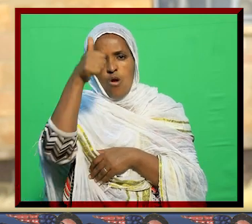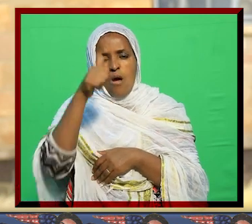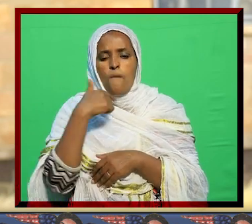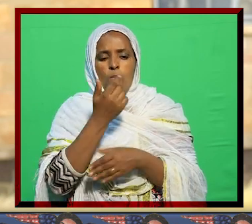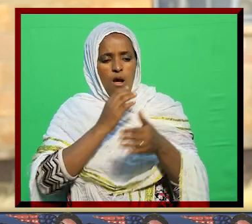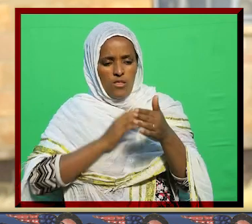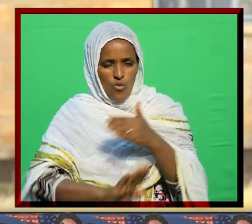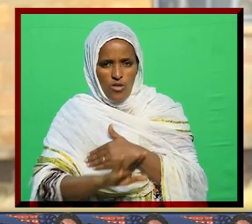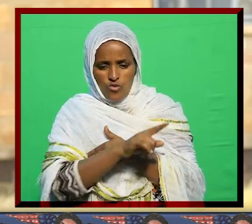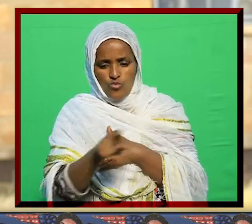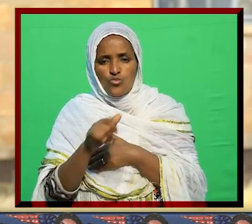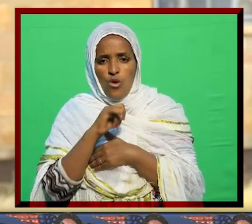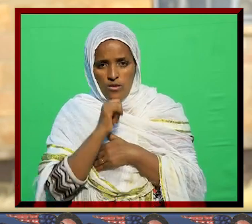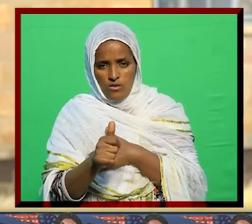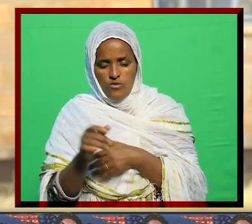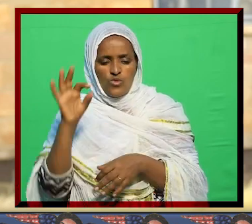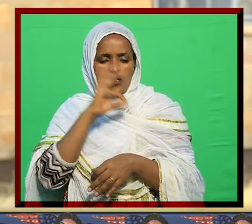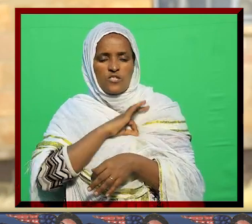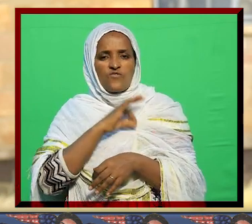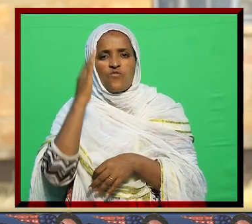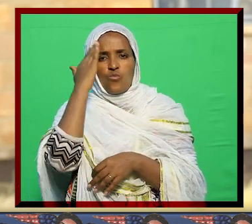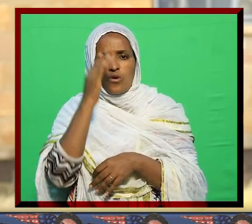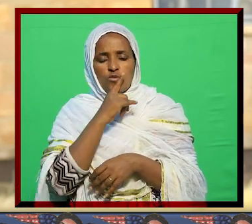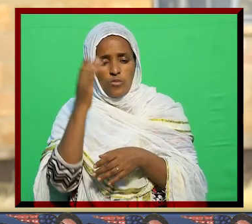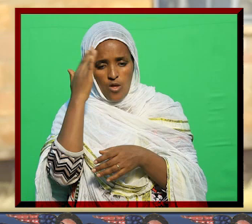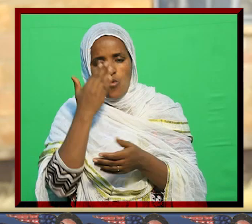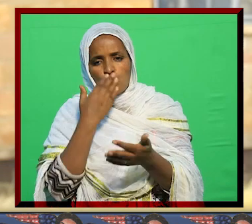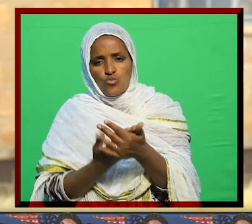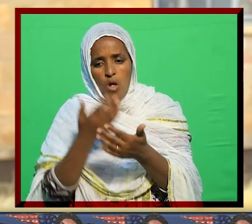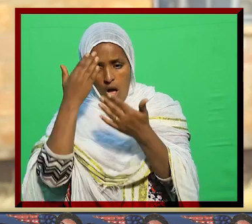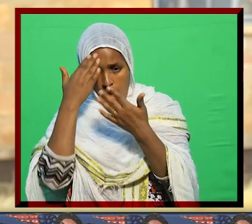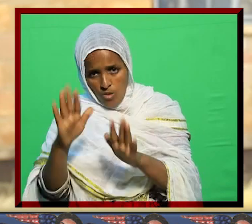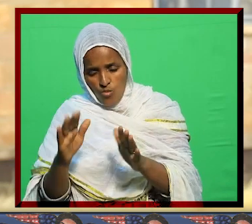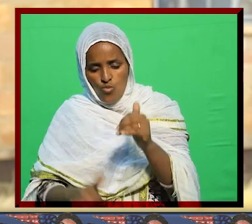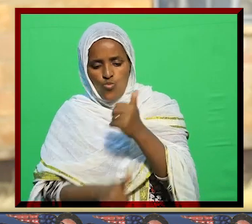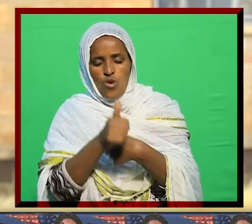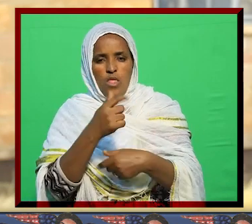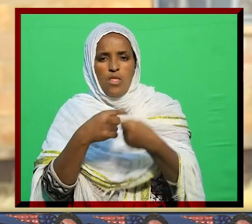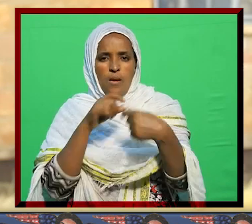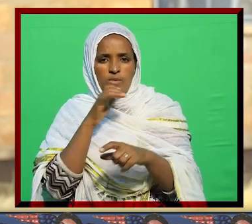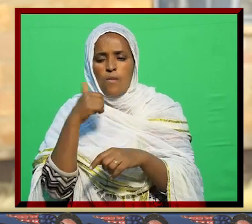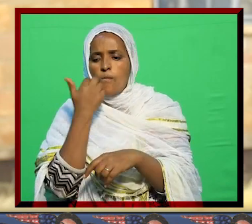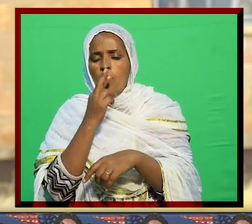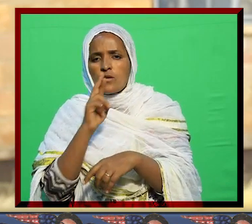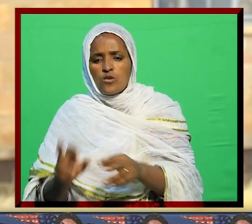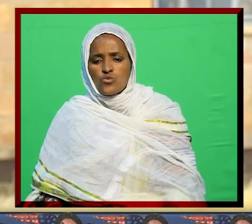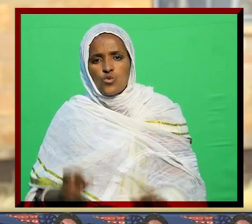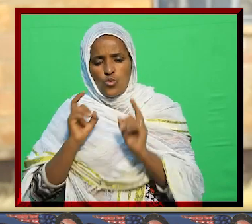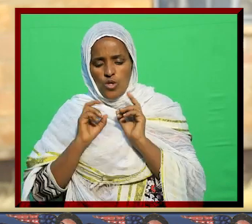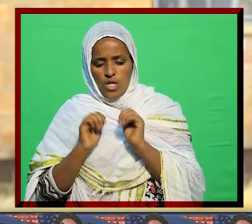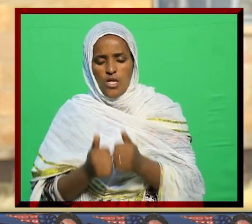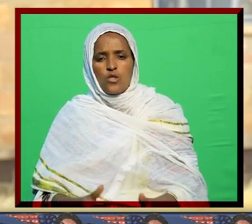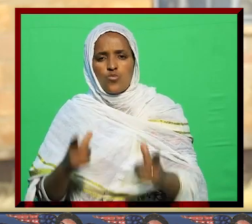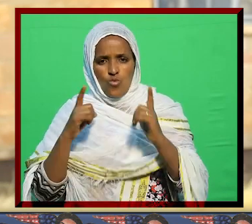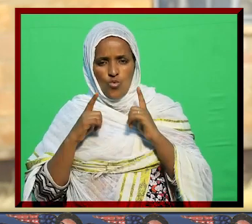ጉዳይ ከማን ተወለዱ የማን ልጅ ነው እሱ አይደለም። እሱ ትርፍ እውቀት ነው። ቢታወቅ ጥሩ፣ ባይታወቅም ደግሞ ግደ ጉዳት አያመጣም። ማን